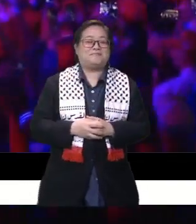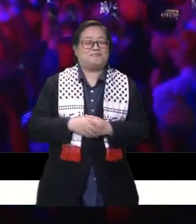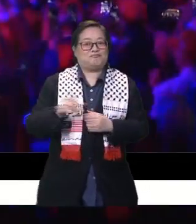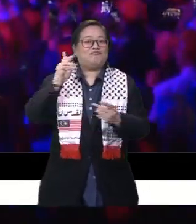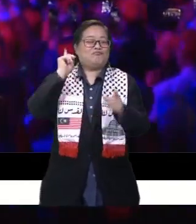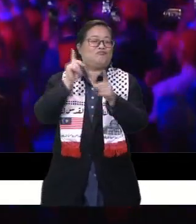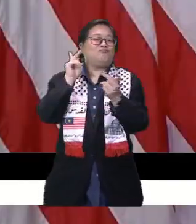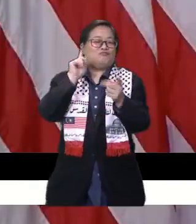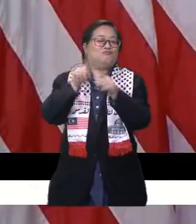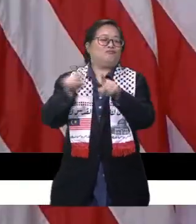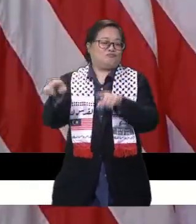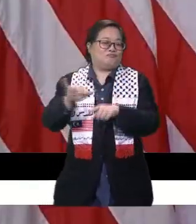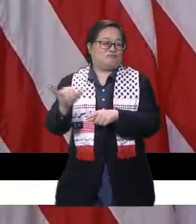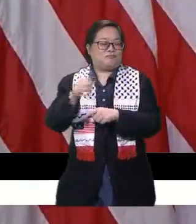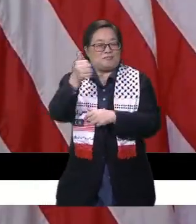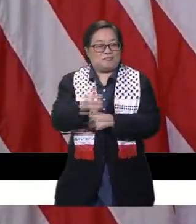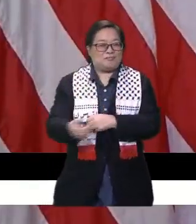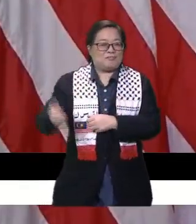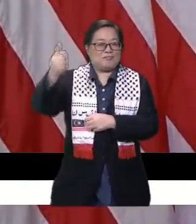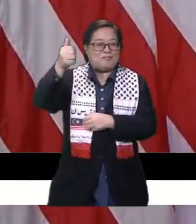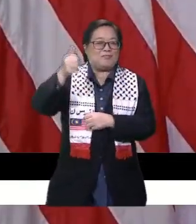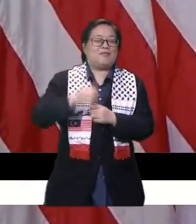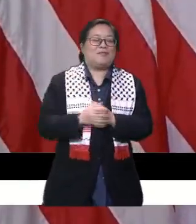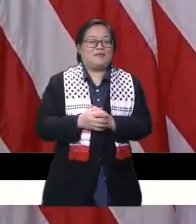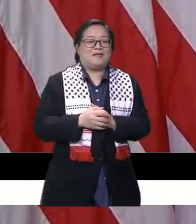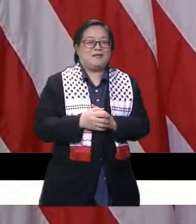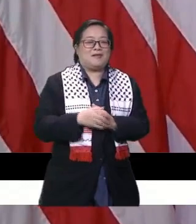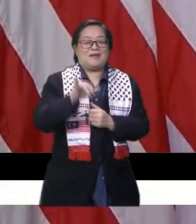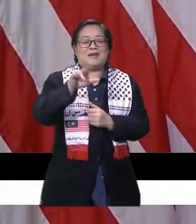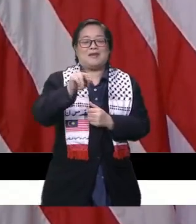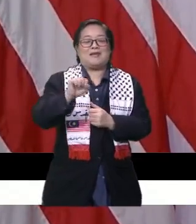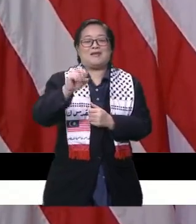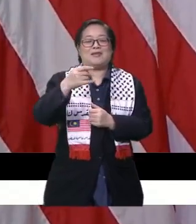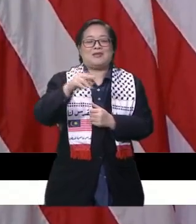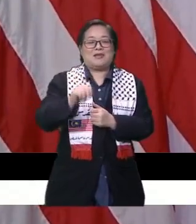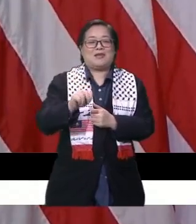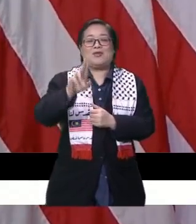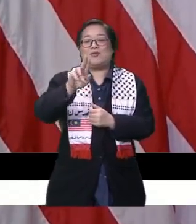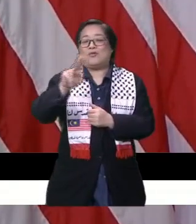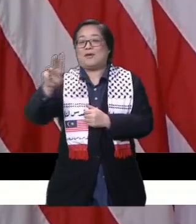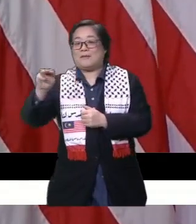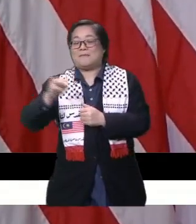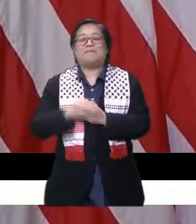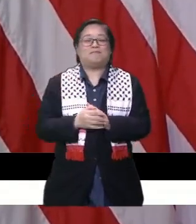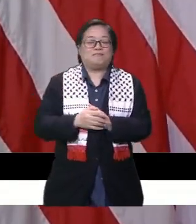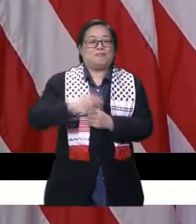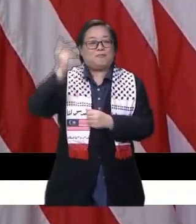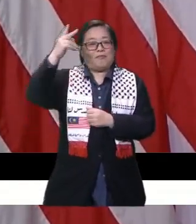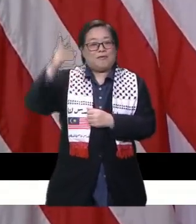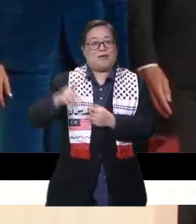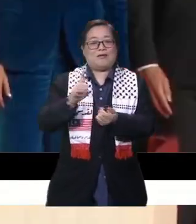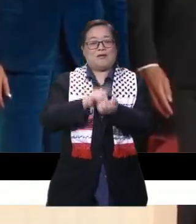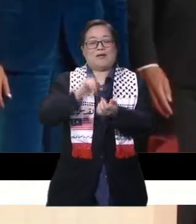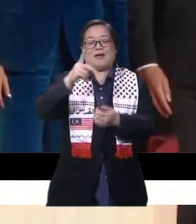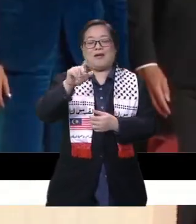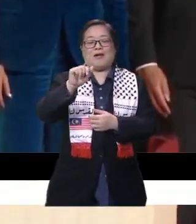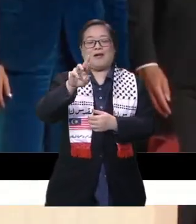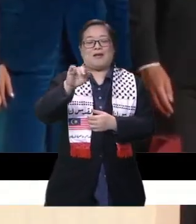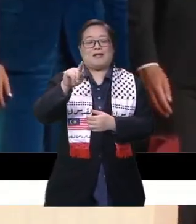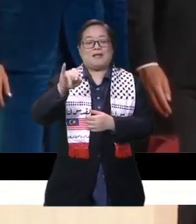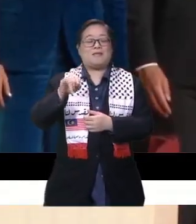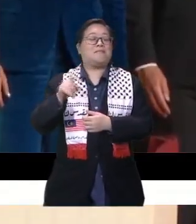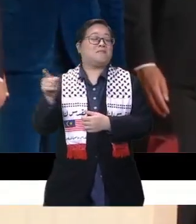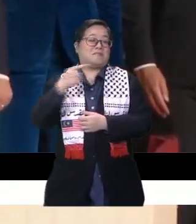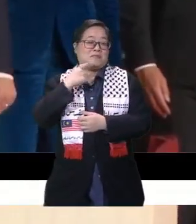Azmi timbalan pengarah Institut kajian etnik kebangsaan andkita Universiti kebangsaan Malaysia UKM profesor Dr Kartini Abu tali pula